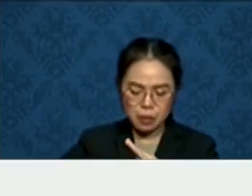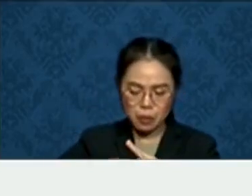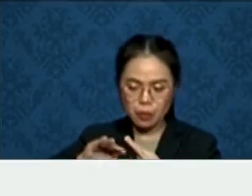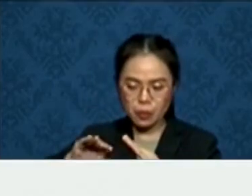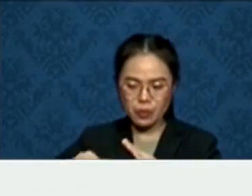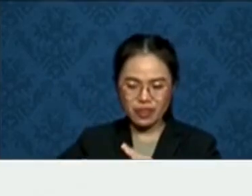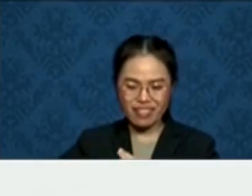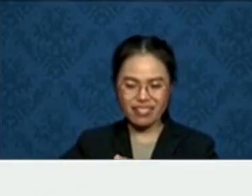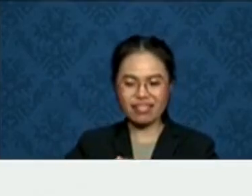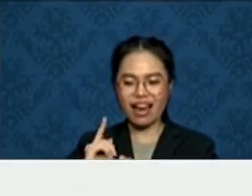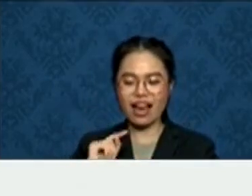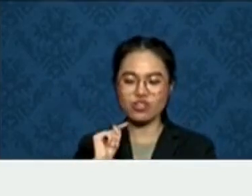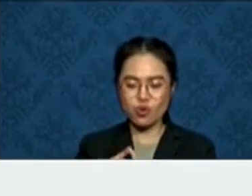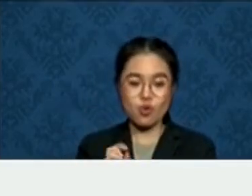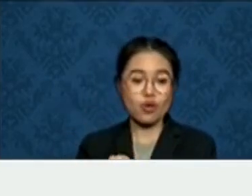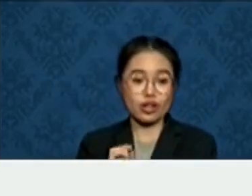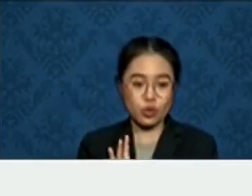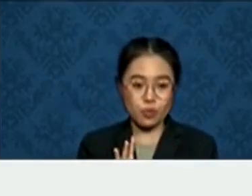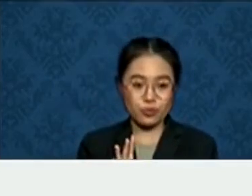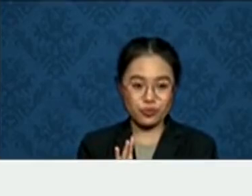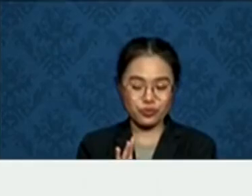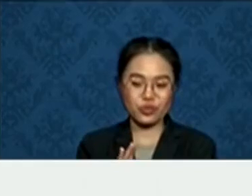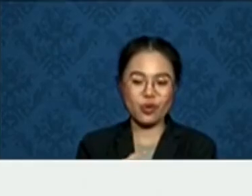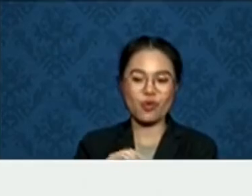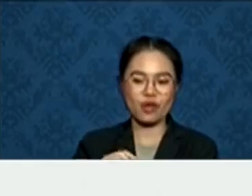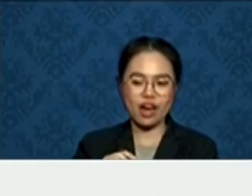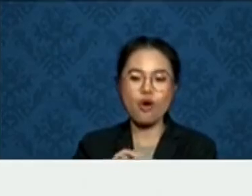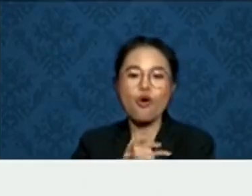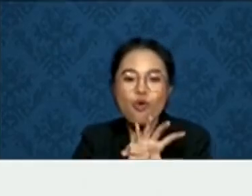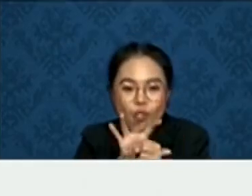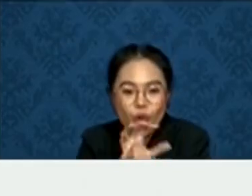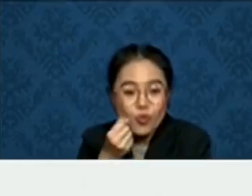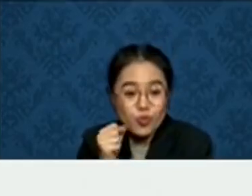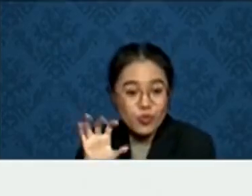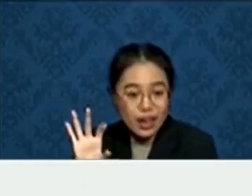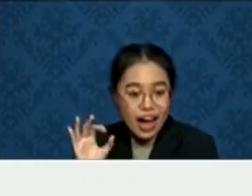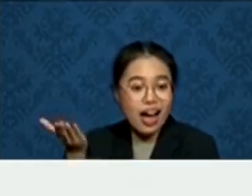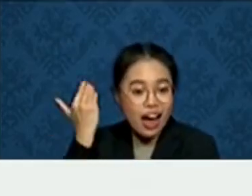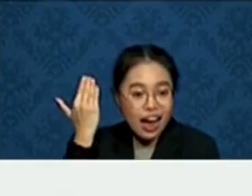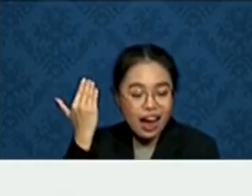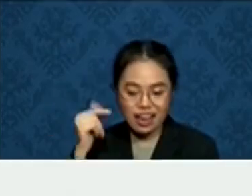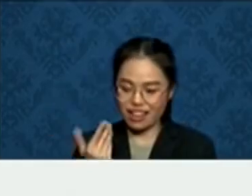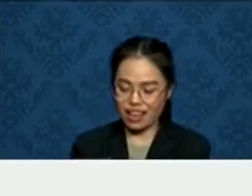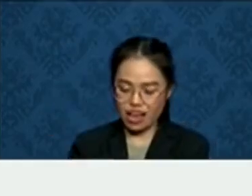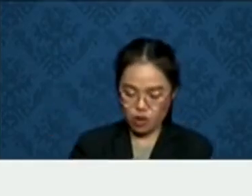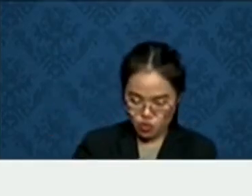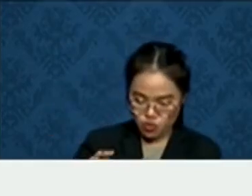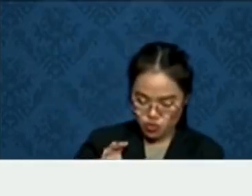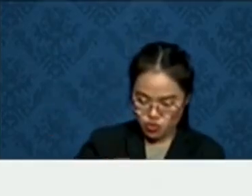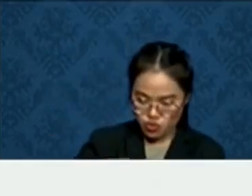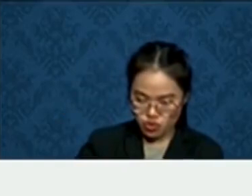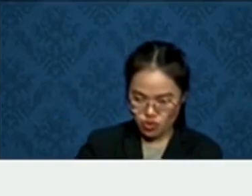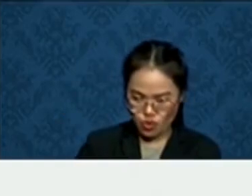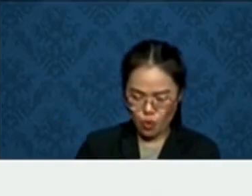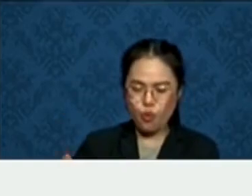จากปัจจัยทั้งผลกระทบทางพิษเศรษฐกิจช่วงโควิด- 199ที่ผ่านมาการลงทุนของภาคเอกชนที่ลด